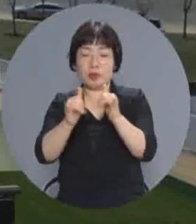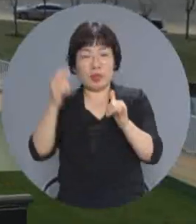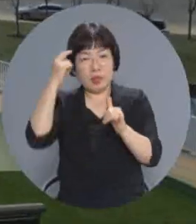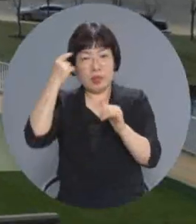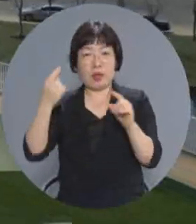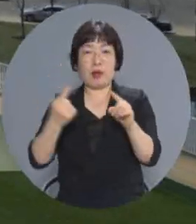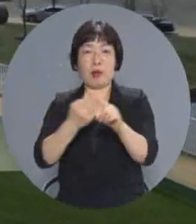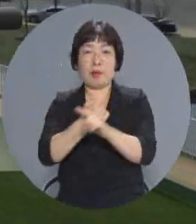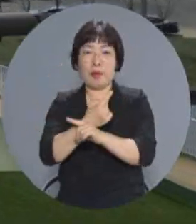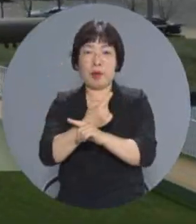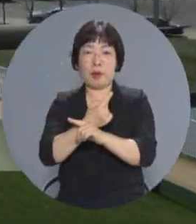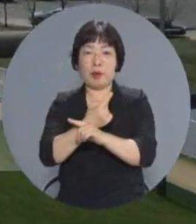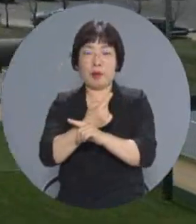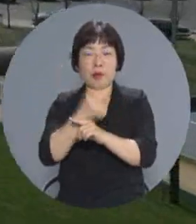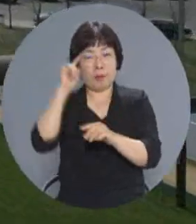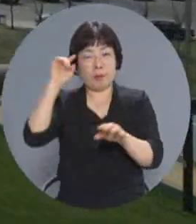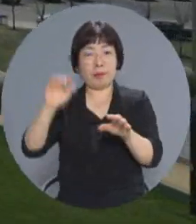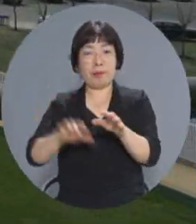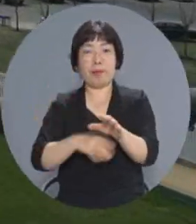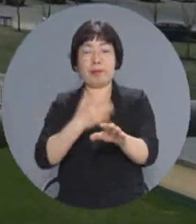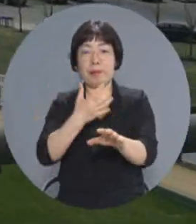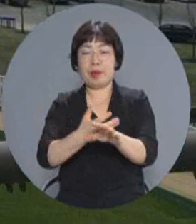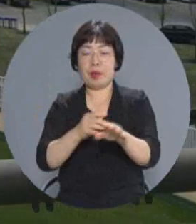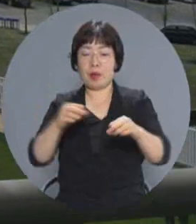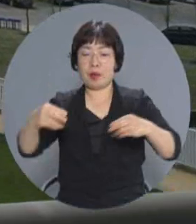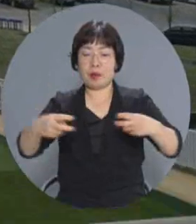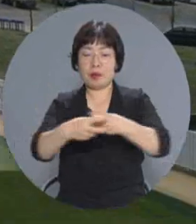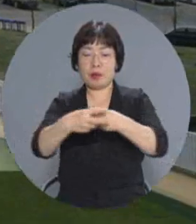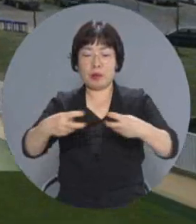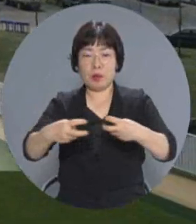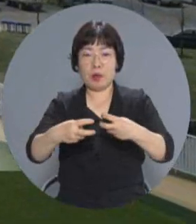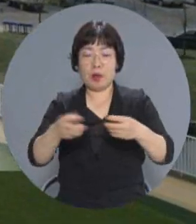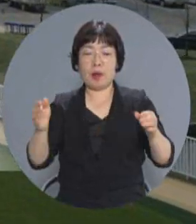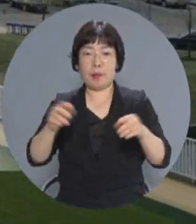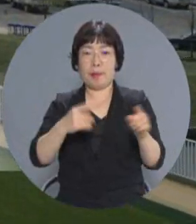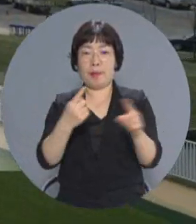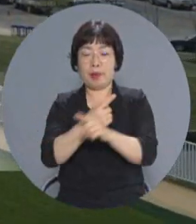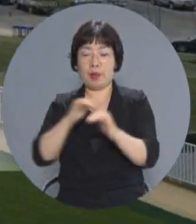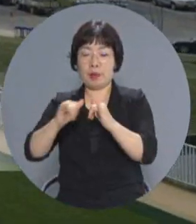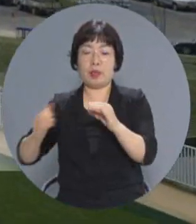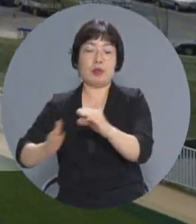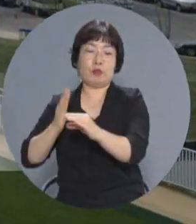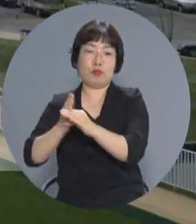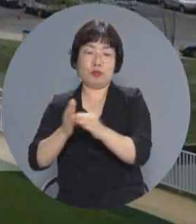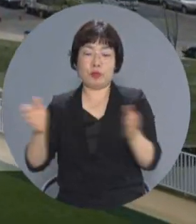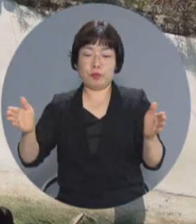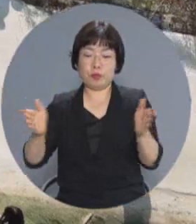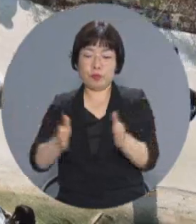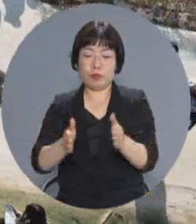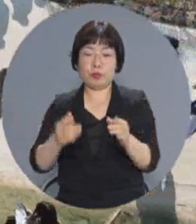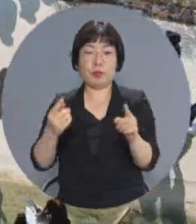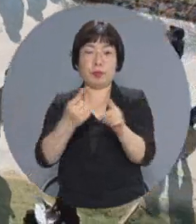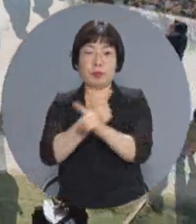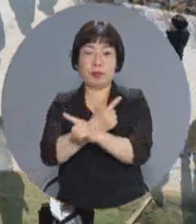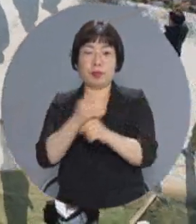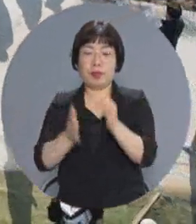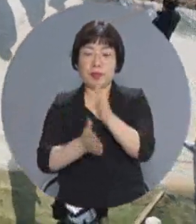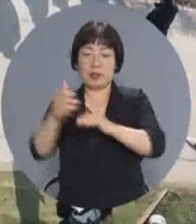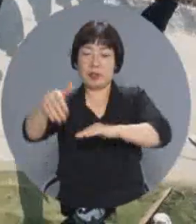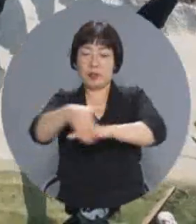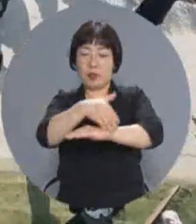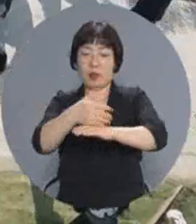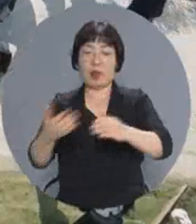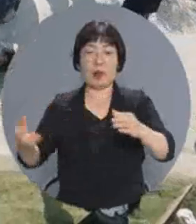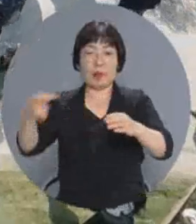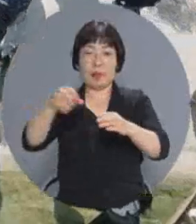전환 측면에서도 획기적입니다. 자동차 중심의 도로 설계에서 사람 중심의 도시 공간 설계로 도시계획의